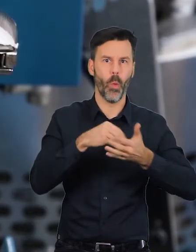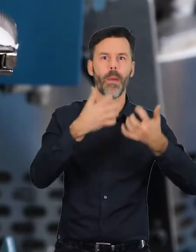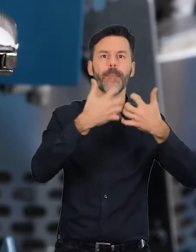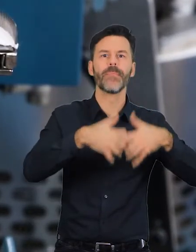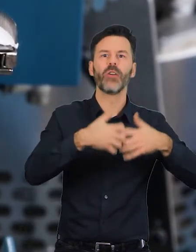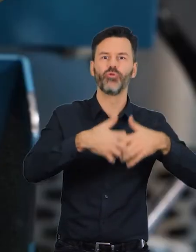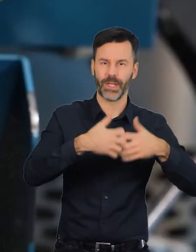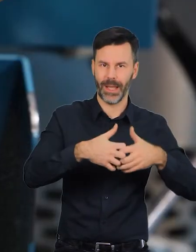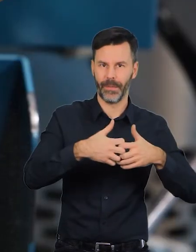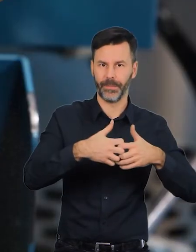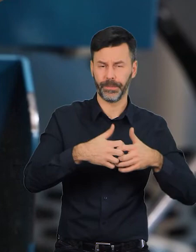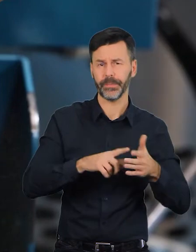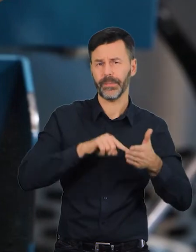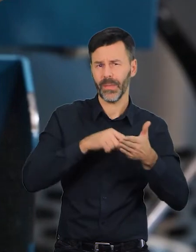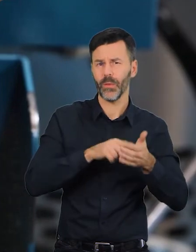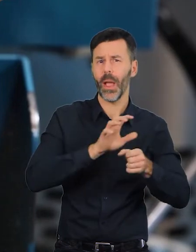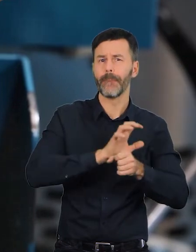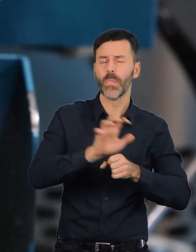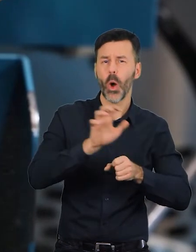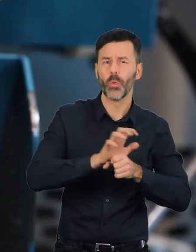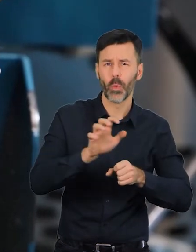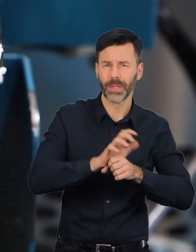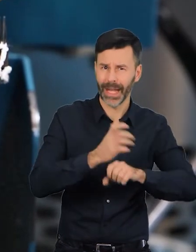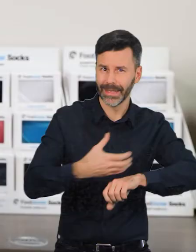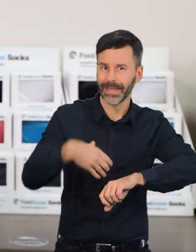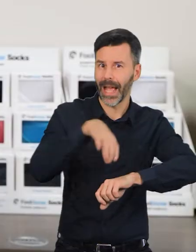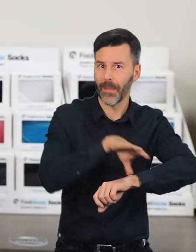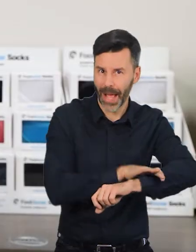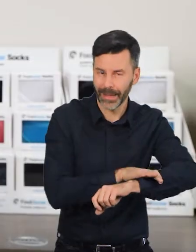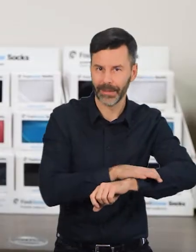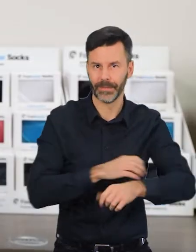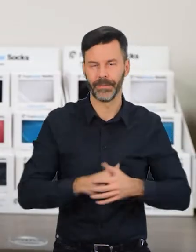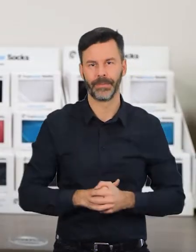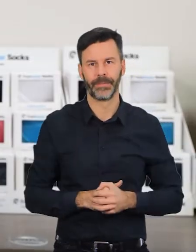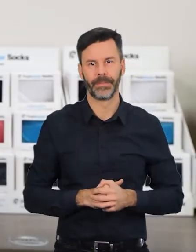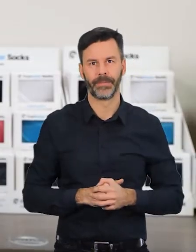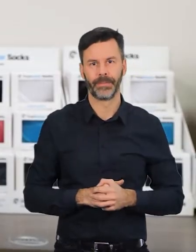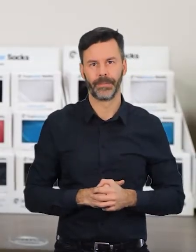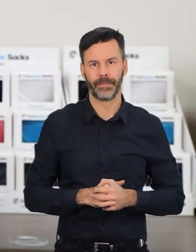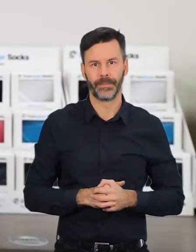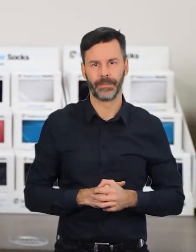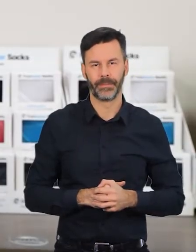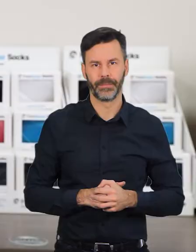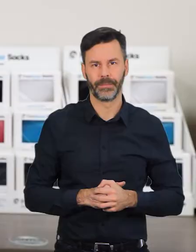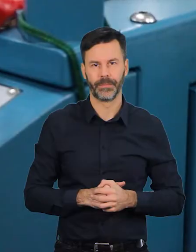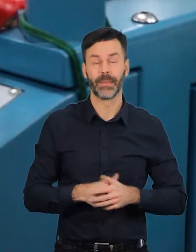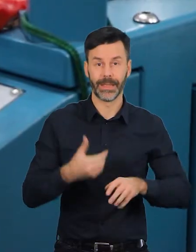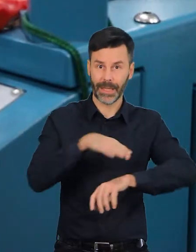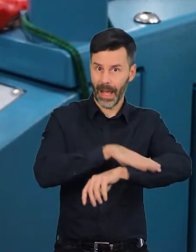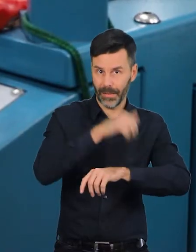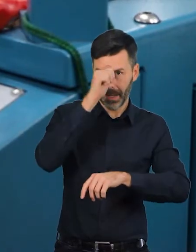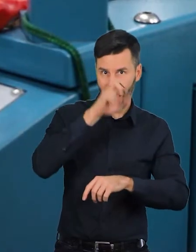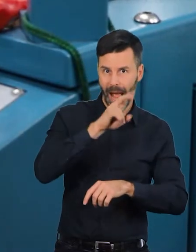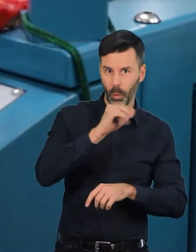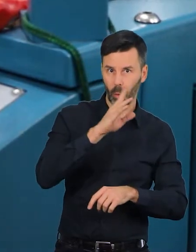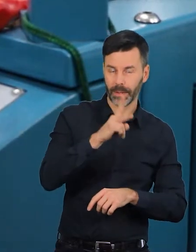maszyn związanych właśnie z produkcją wyrobów, o których mówiliśmy wcześniej, czyli produkcja skarpet na haluksa i